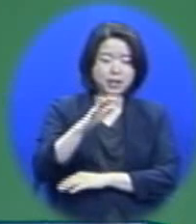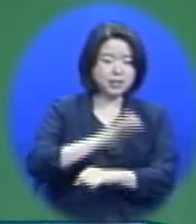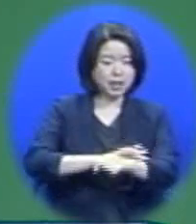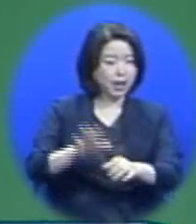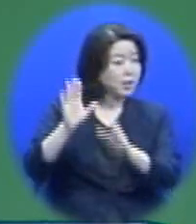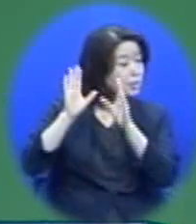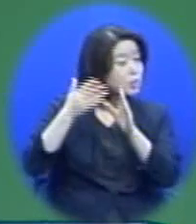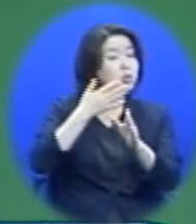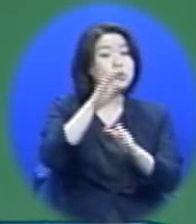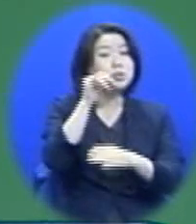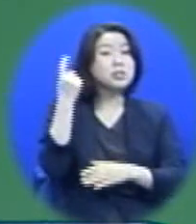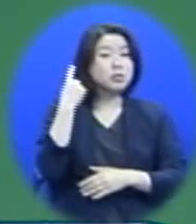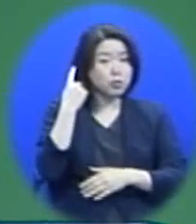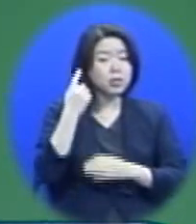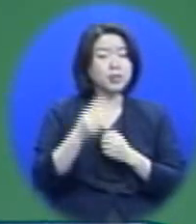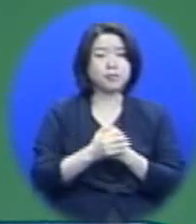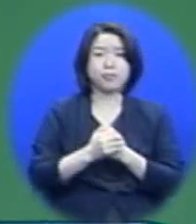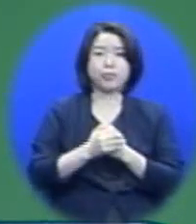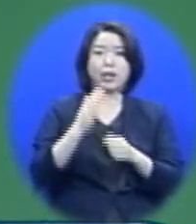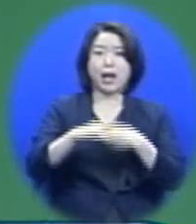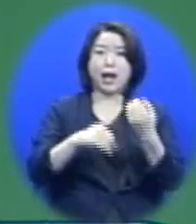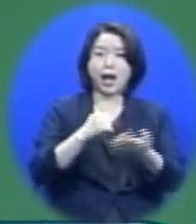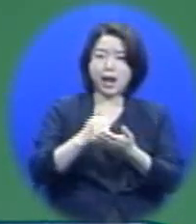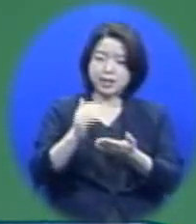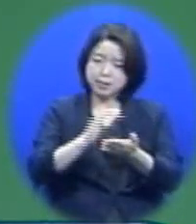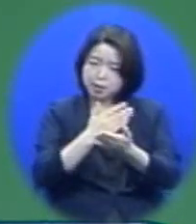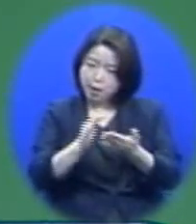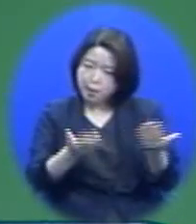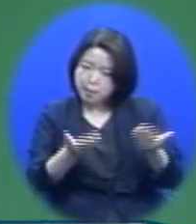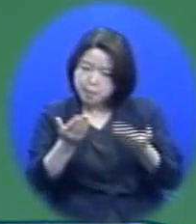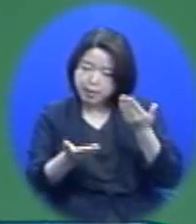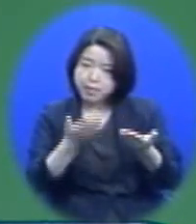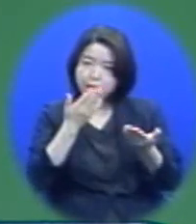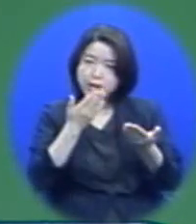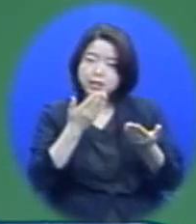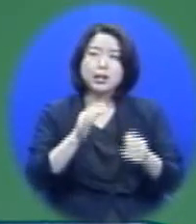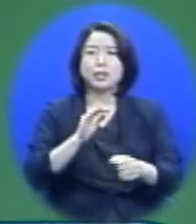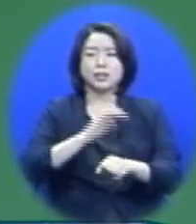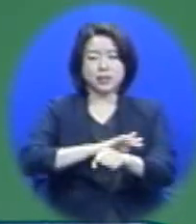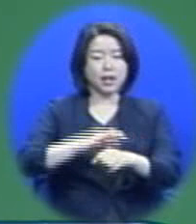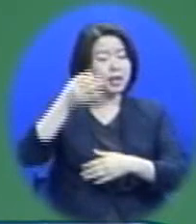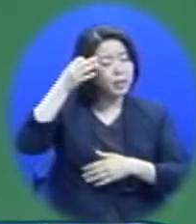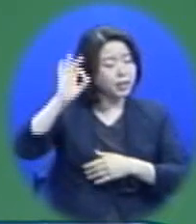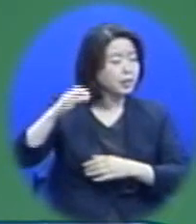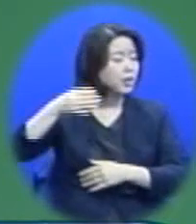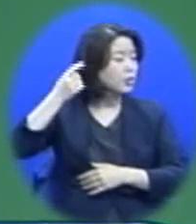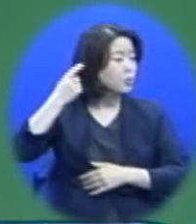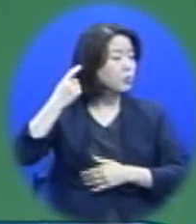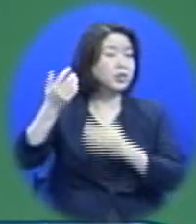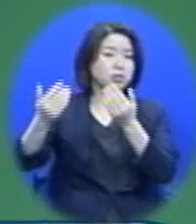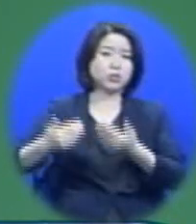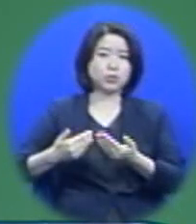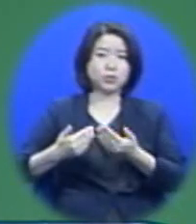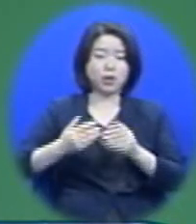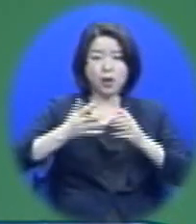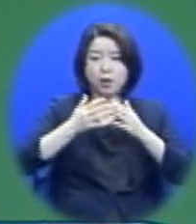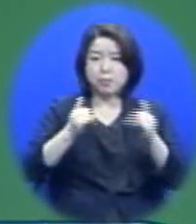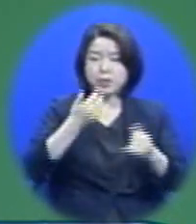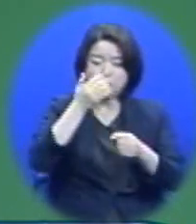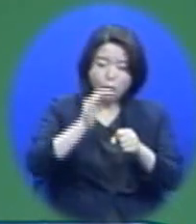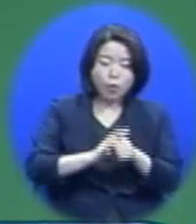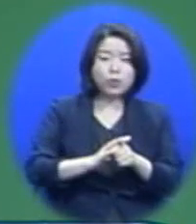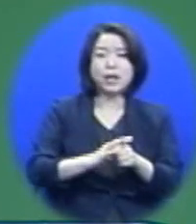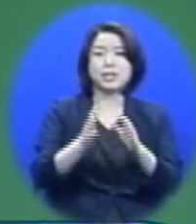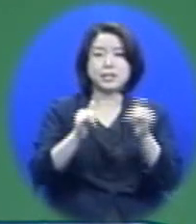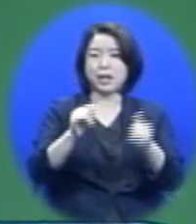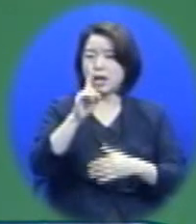귀, 하나님께서 판단하시는 것을 잘 깨달을 수 있는 귀를 저에게 주셔서 백성들 억울하지 않게, 억울한